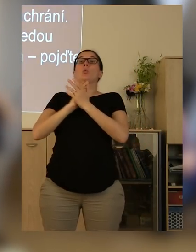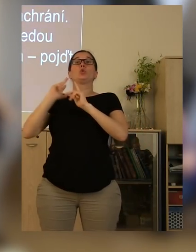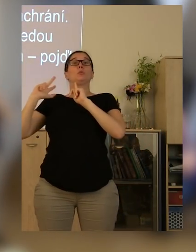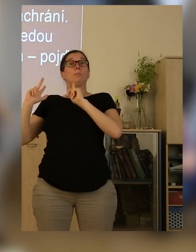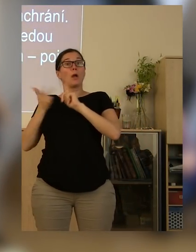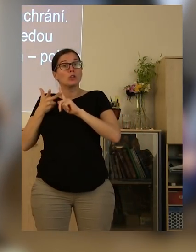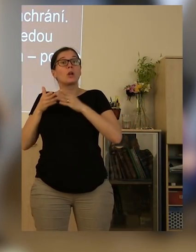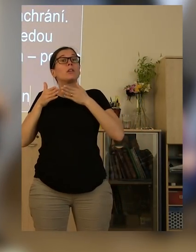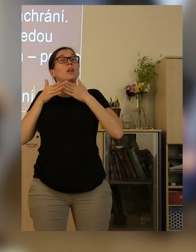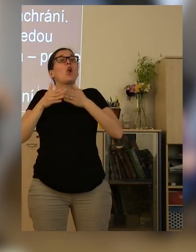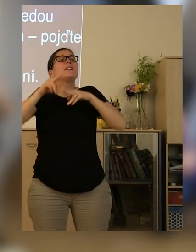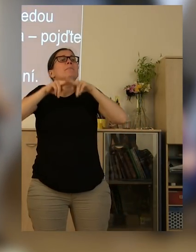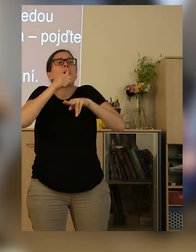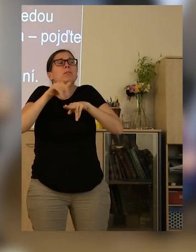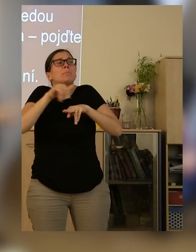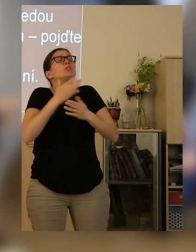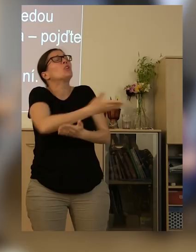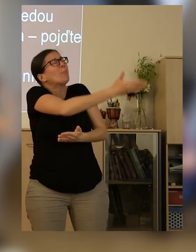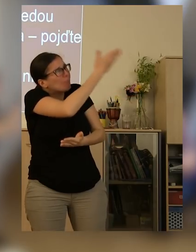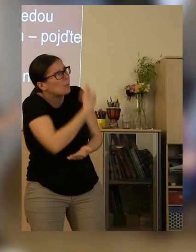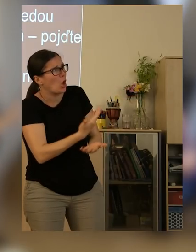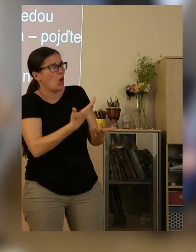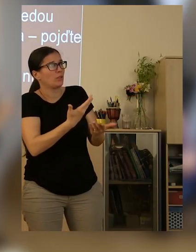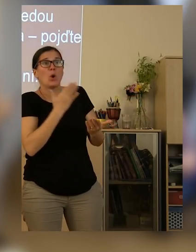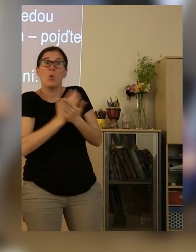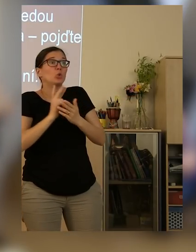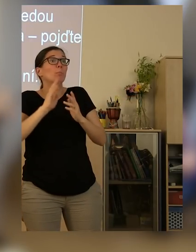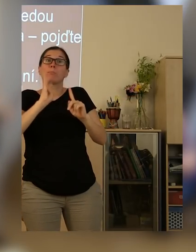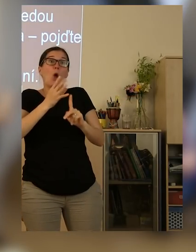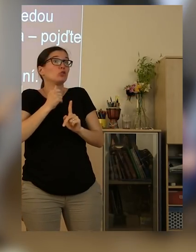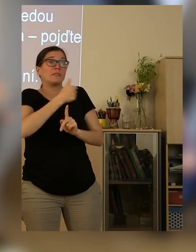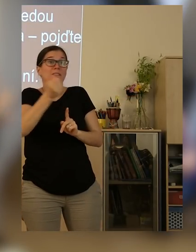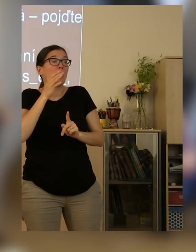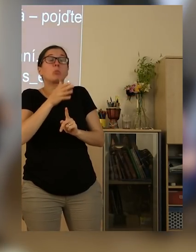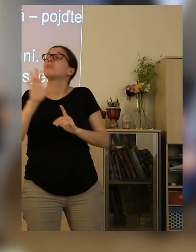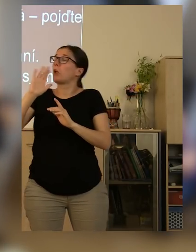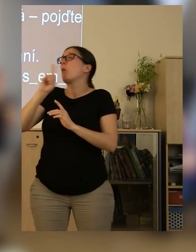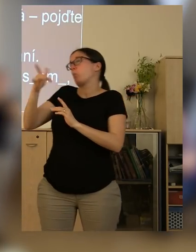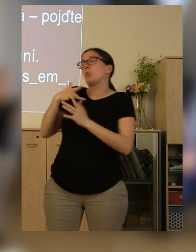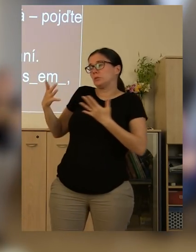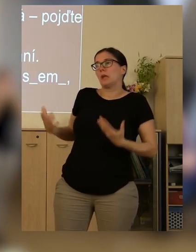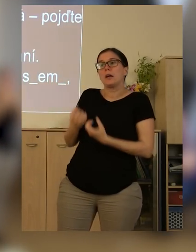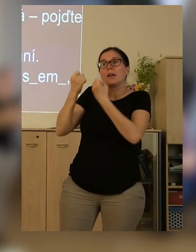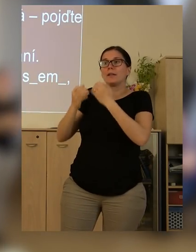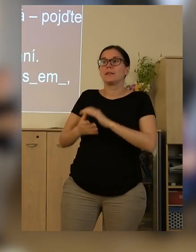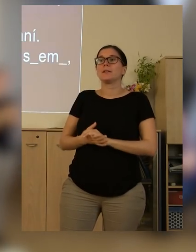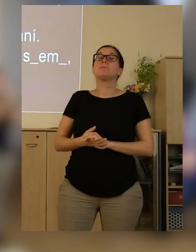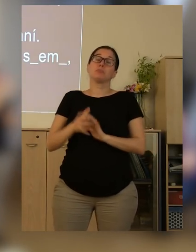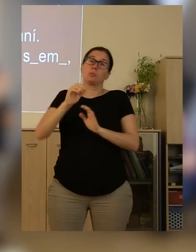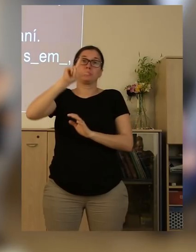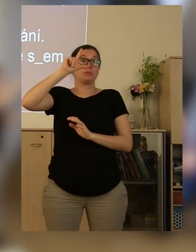jediný místo, říkají, prosím vás, už si k nám sedněte, my už se vracet nebudeme. Ne, ne, ne, Bůh řekl, že mě zachrání. Tak odjedou